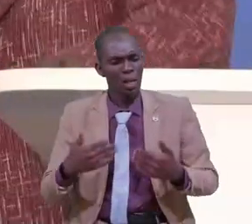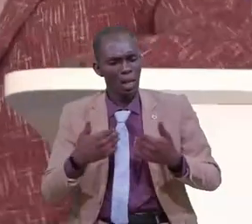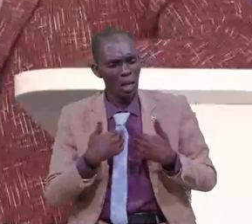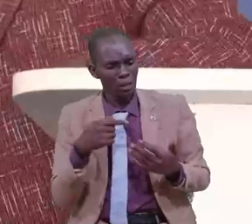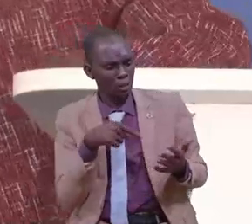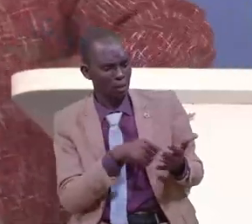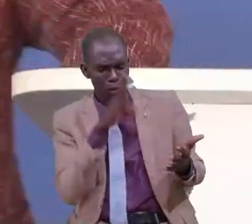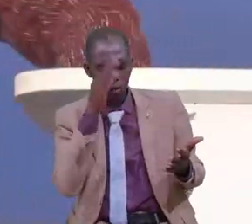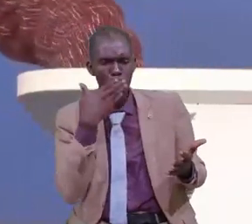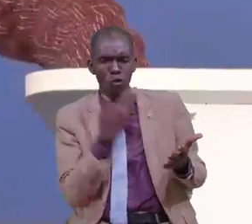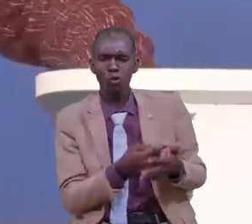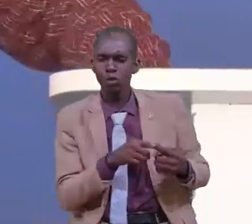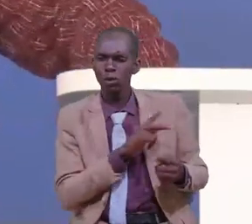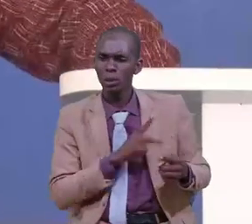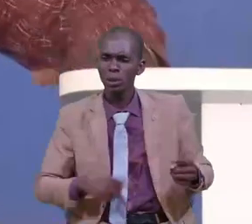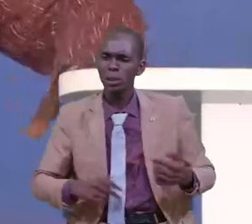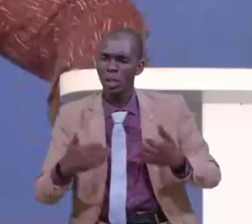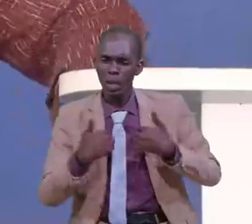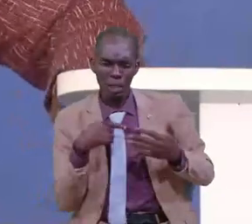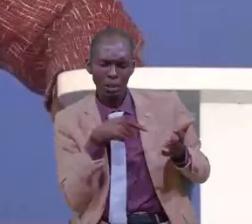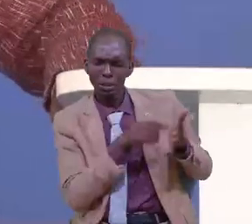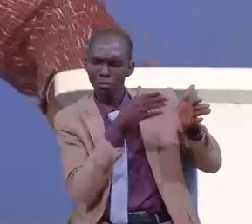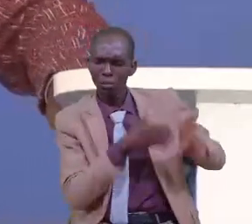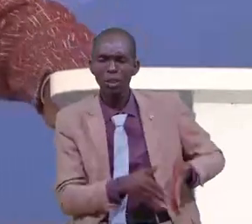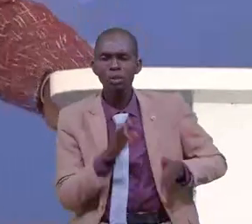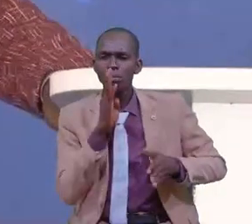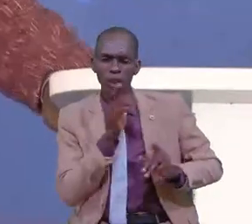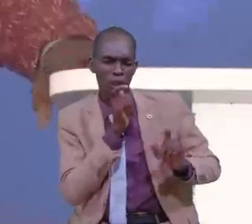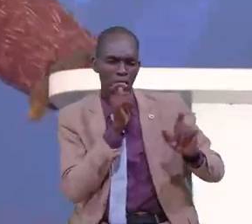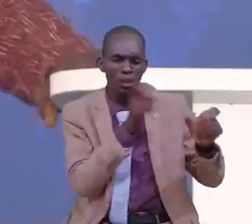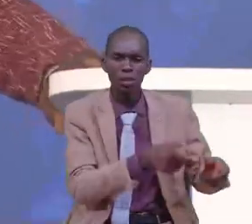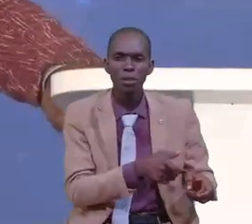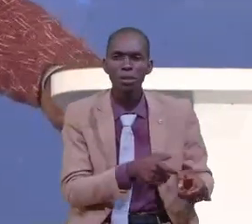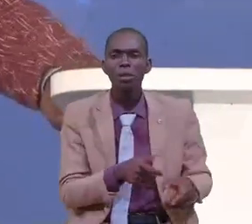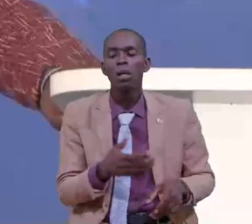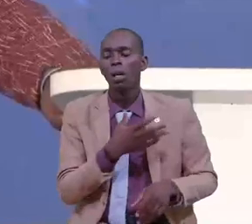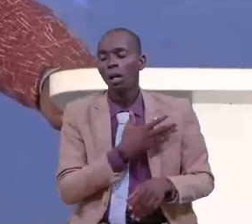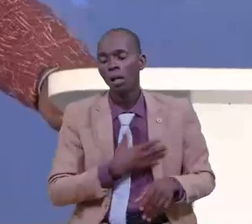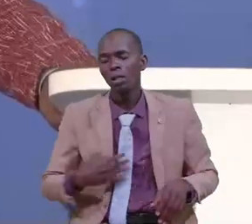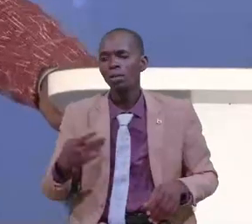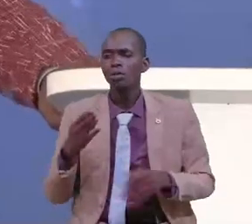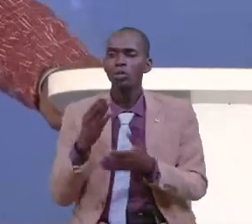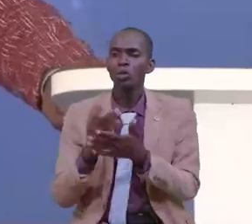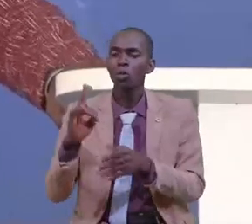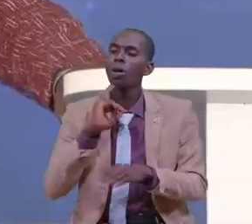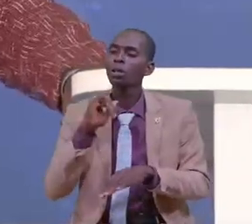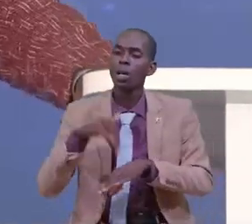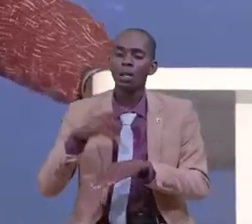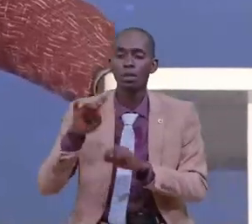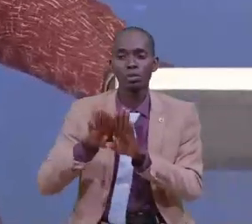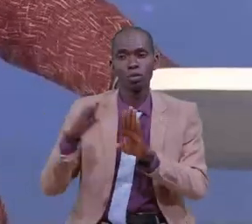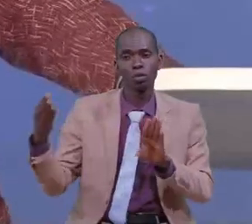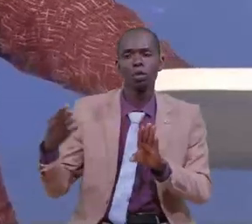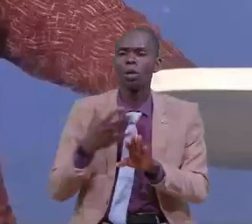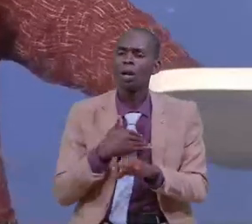maintenant Aman qui vient. Le roi dit, ah, qui est là-bas? On a dit que c'est Aman. Ah, qui vient. Et le roi